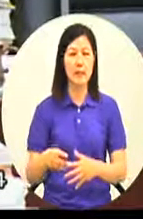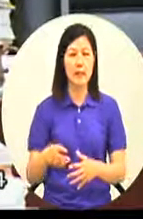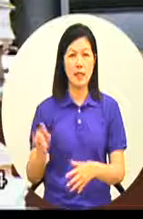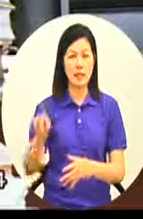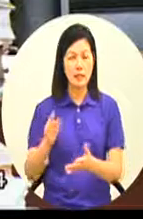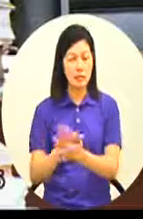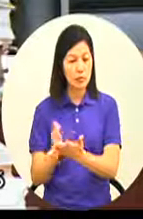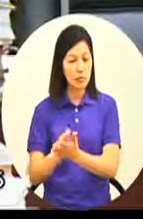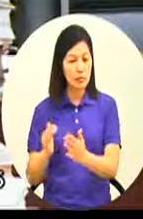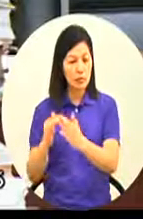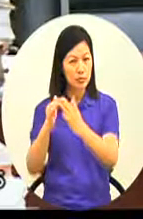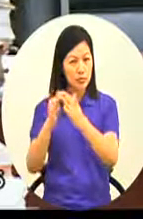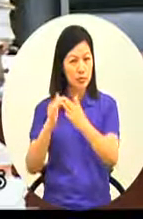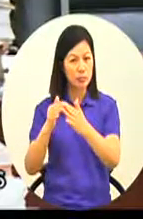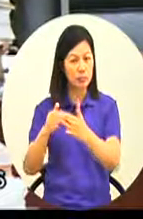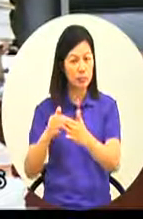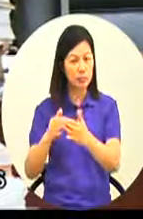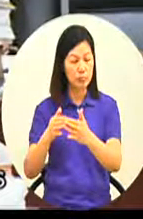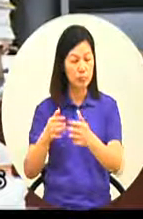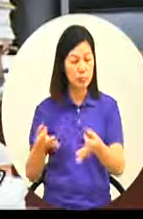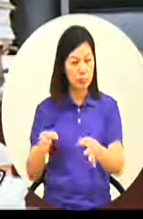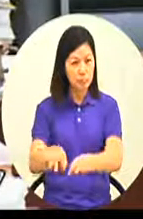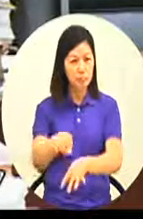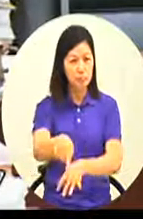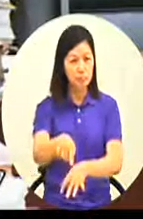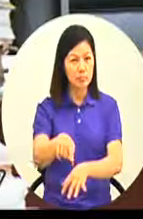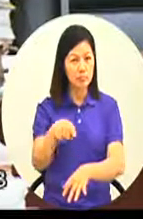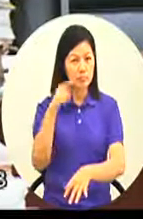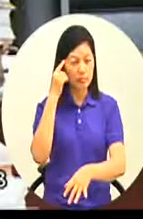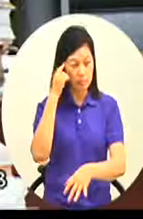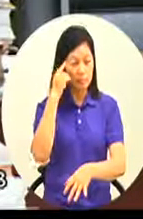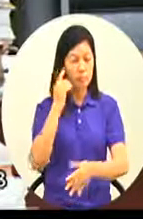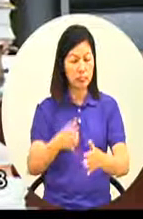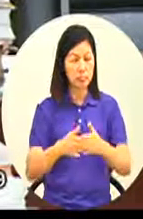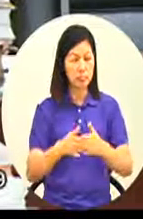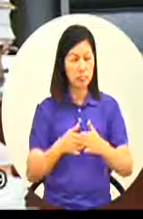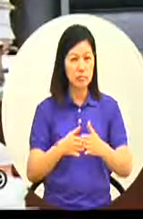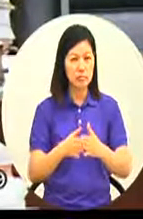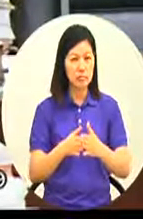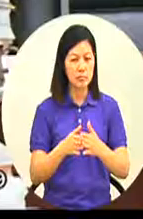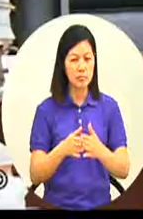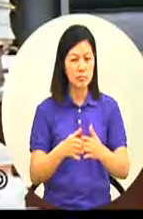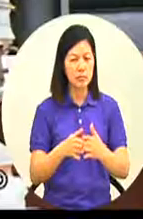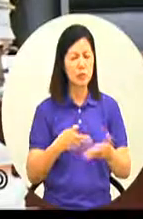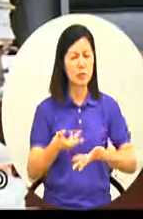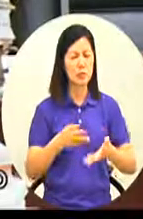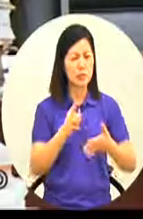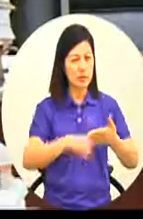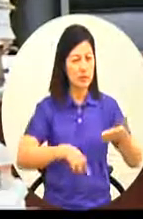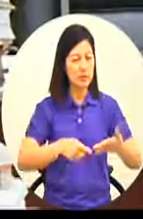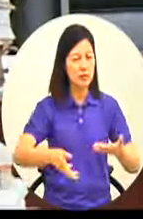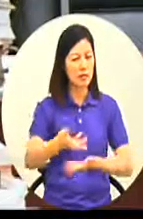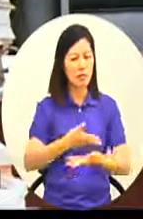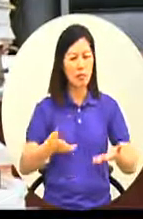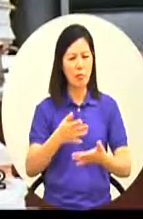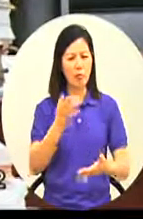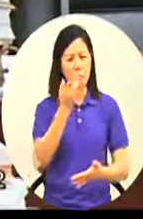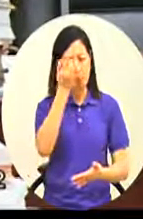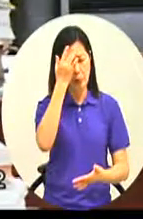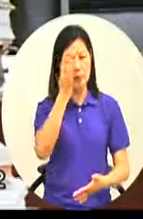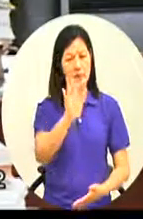愿，反而我们看到说为什么一个单纯的事情没有办法去沟通。其实我干嘛说这个事件里